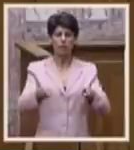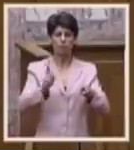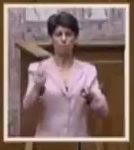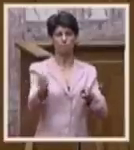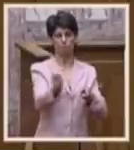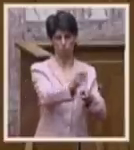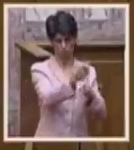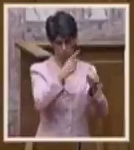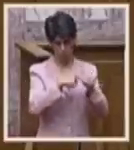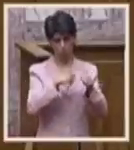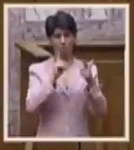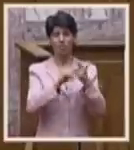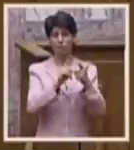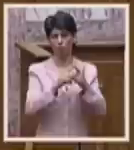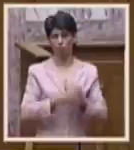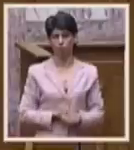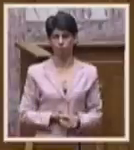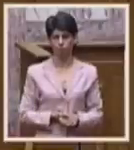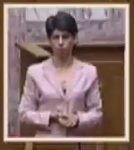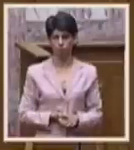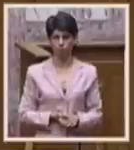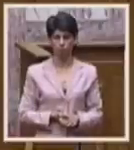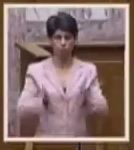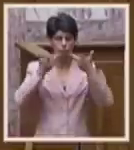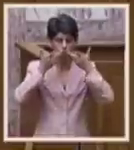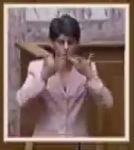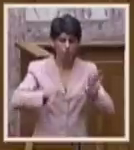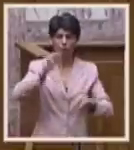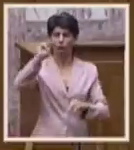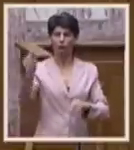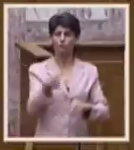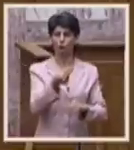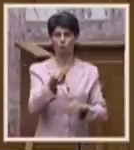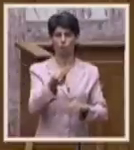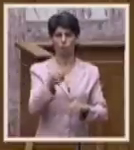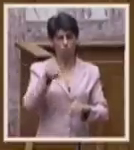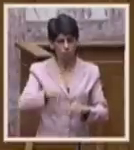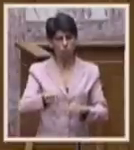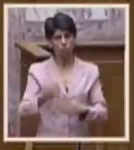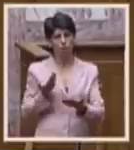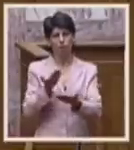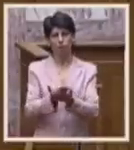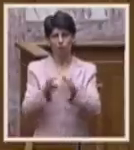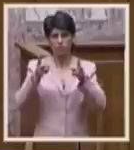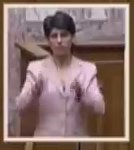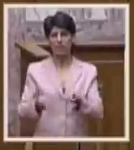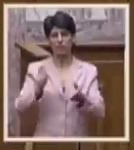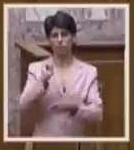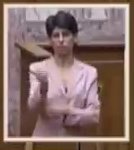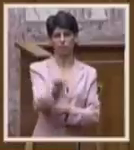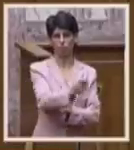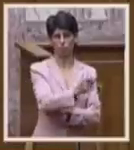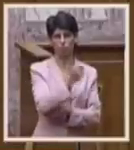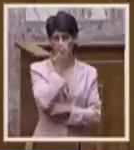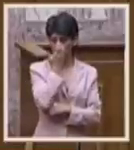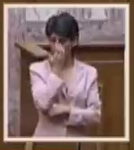Δεύτερη επιλογή, φεύγουμε από το ευρώ και δηλώνουμε και εδώ στάση πληρωμών, διότι δεν θα